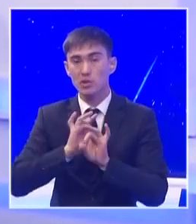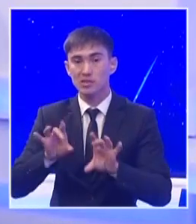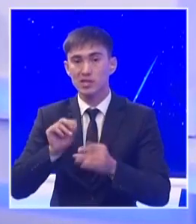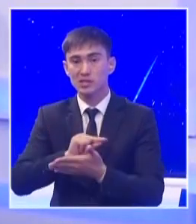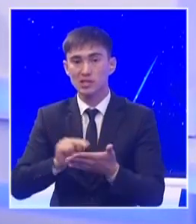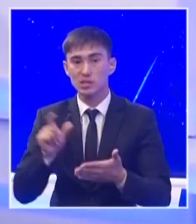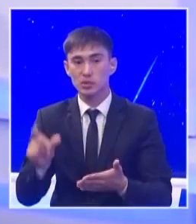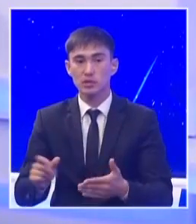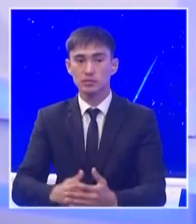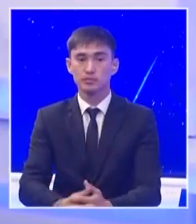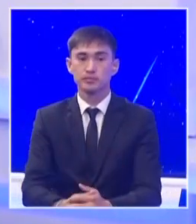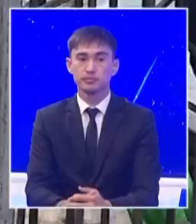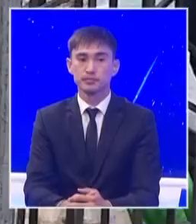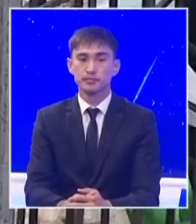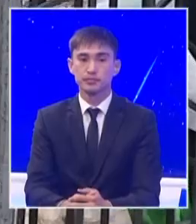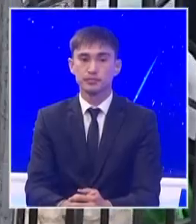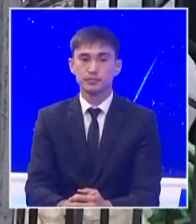наш корреспондент.